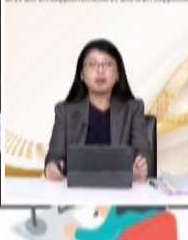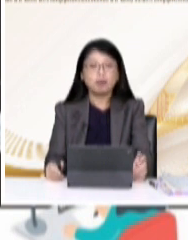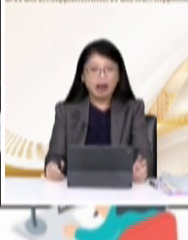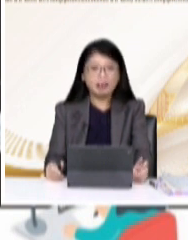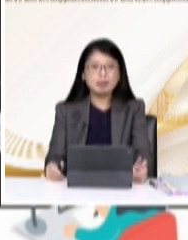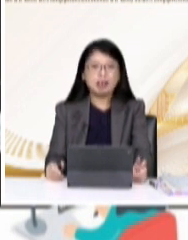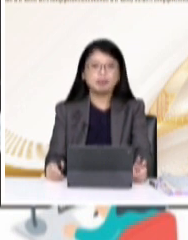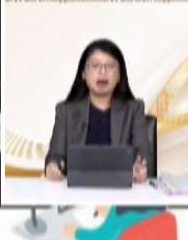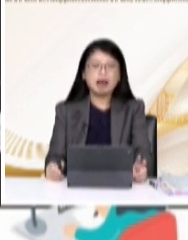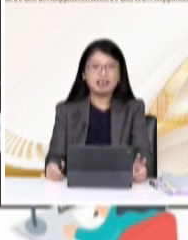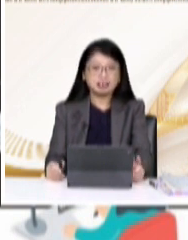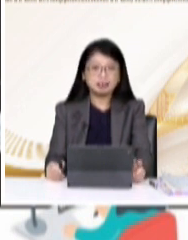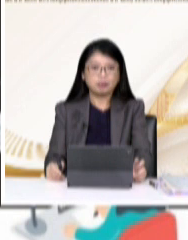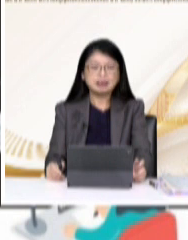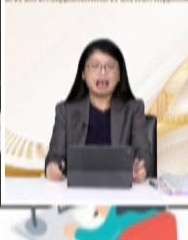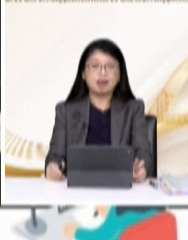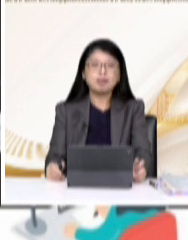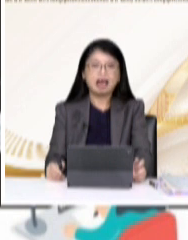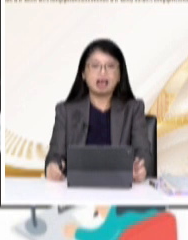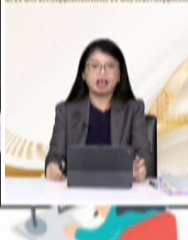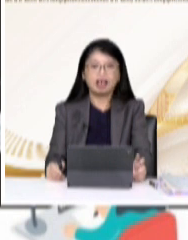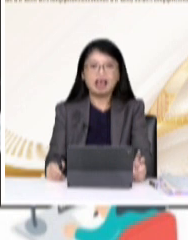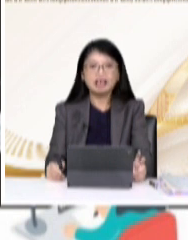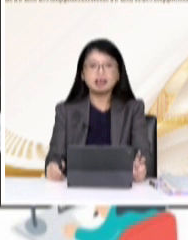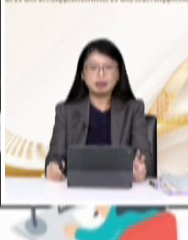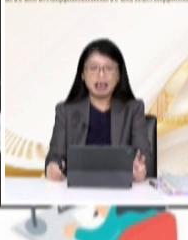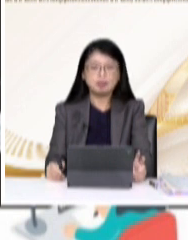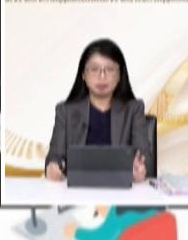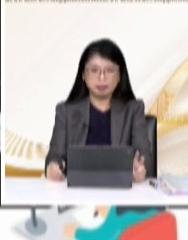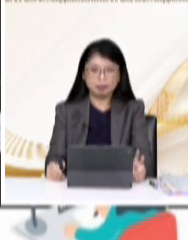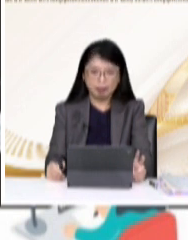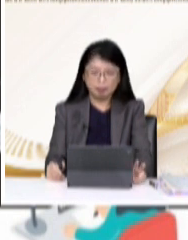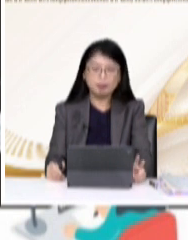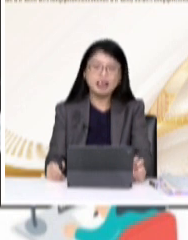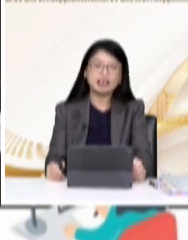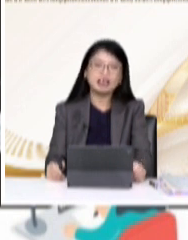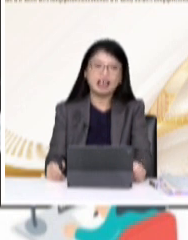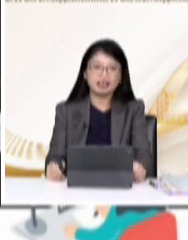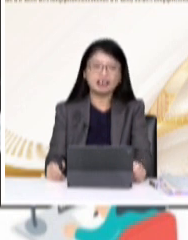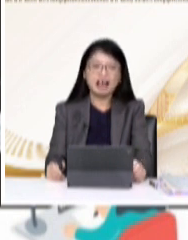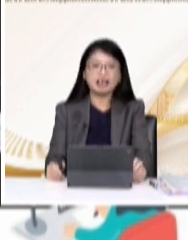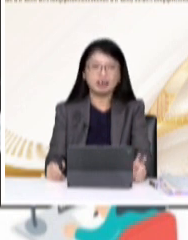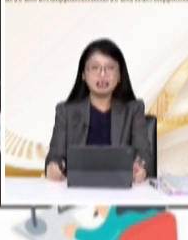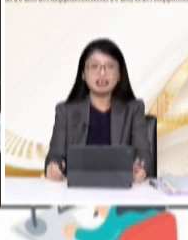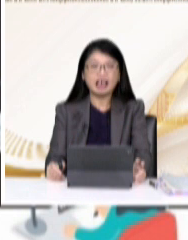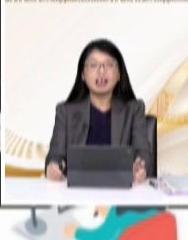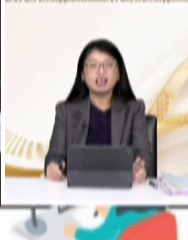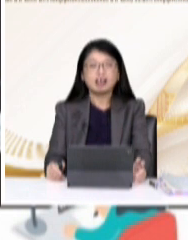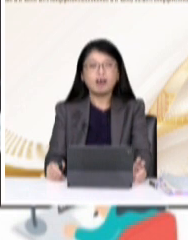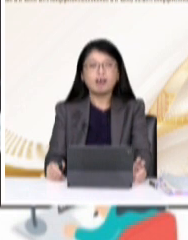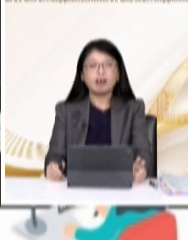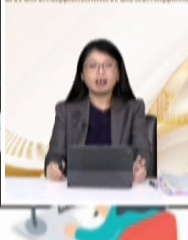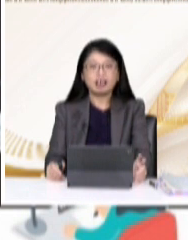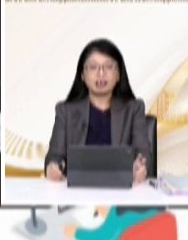การวางระเบียบตามมาตรา17วรรค3ให้มีการปรับเป็นพินัยเนี่ยแทนกันได้กรณีเนี้ย